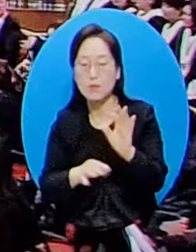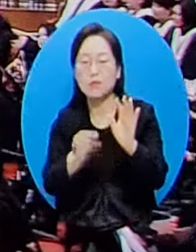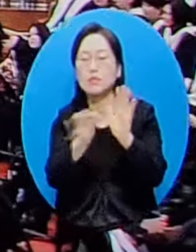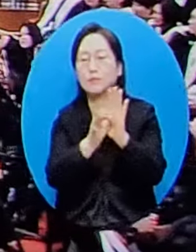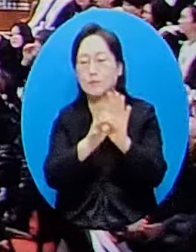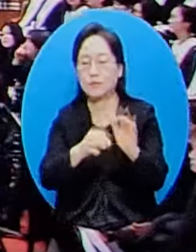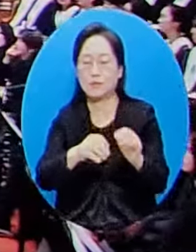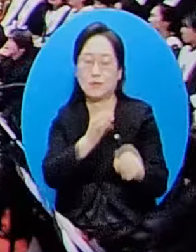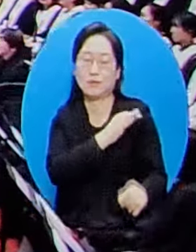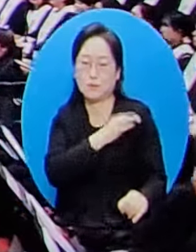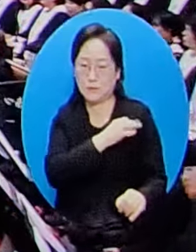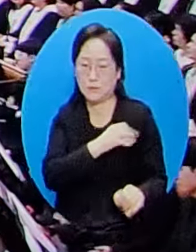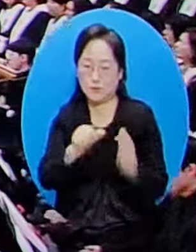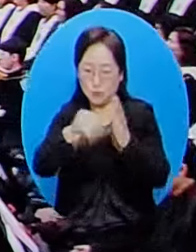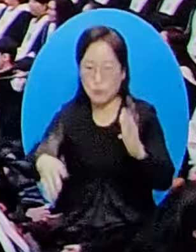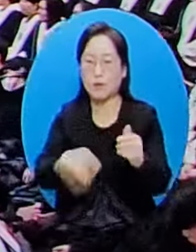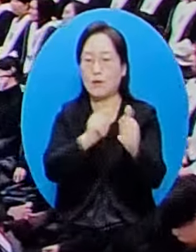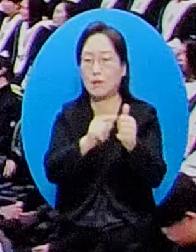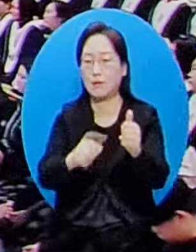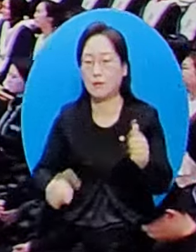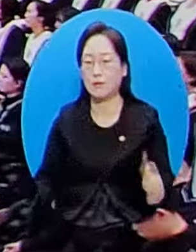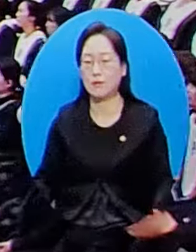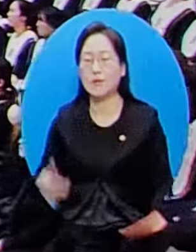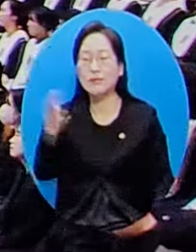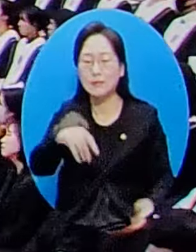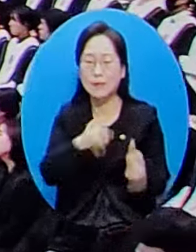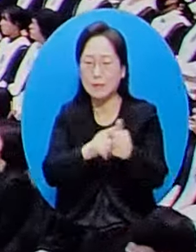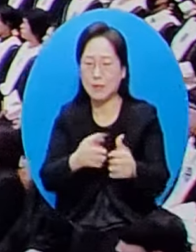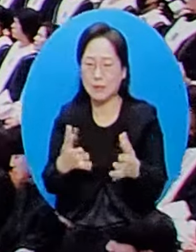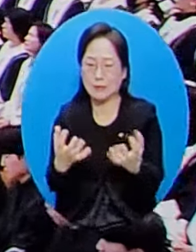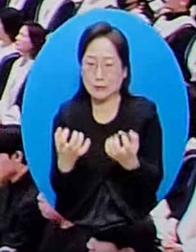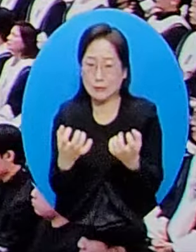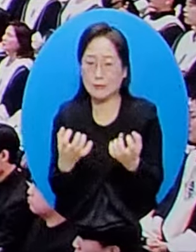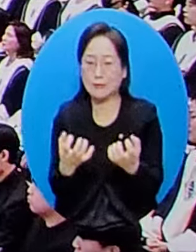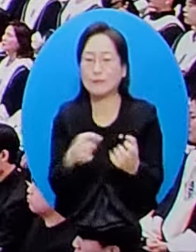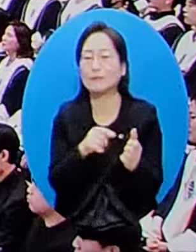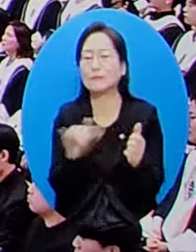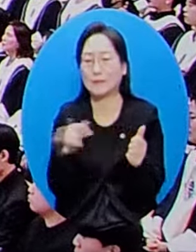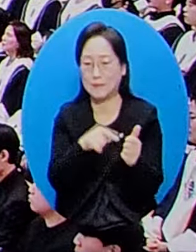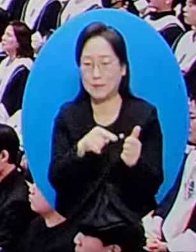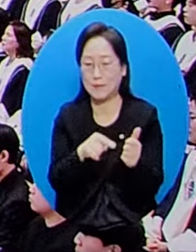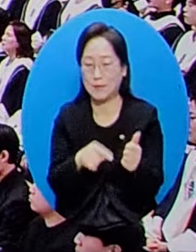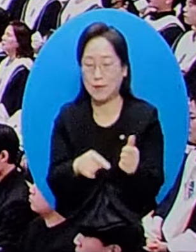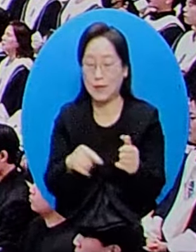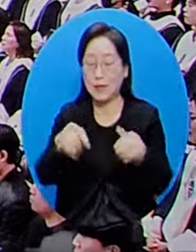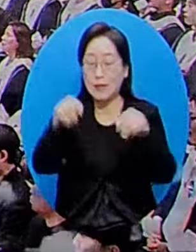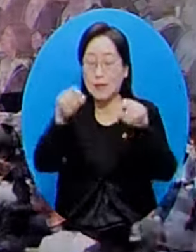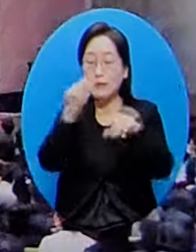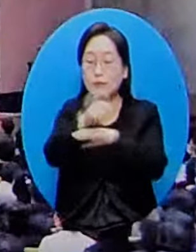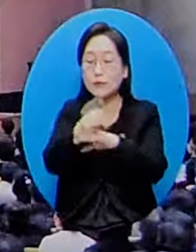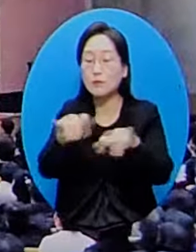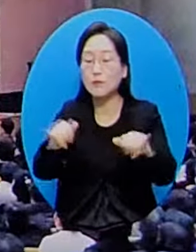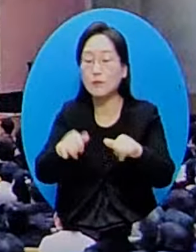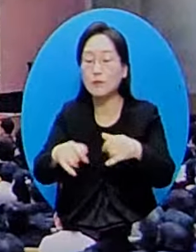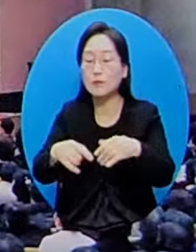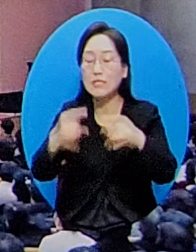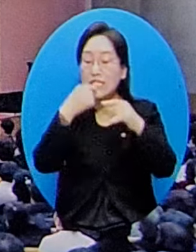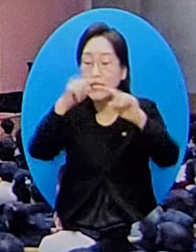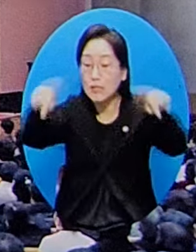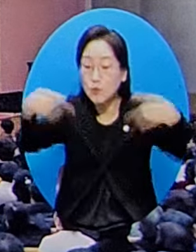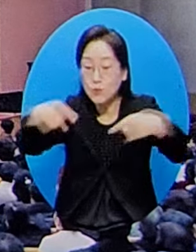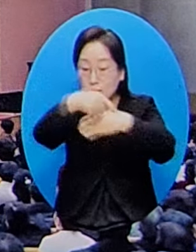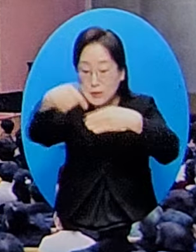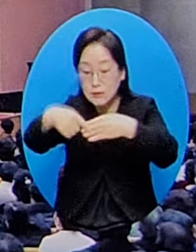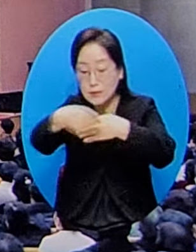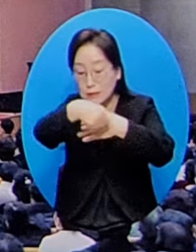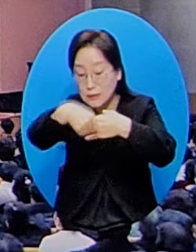구두쇠입니다. 직원들에게 절대로 이 종이를 앞면만 쓰고 뒷면 버리지 않도록 뒷면 이면지를